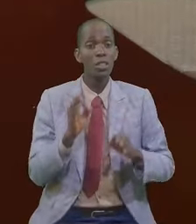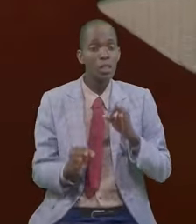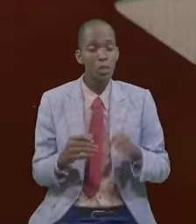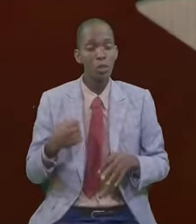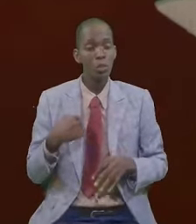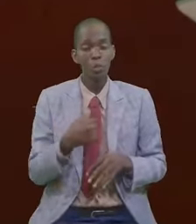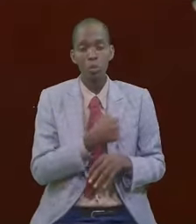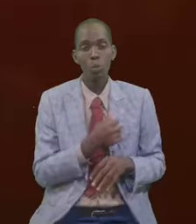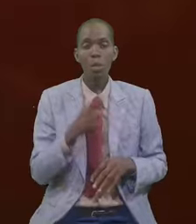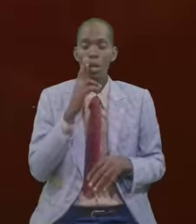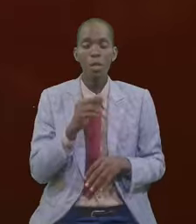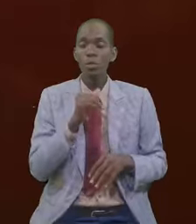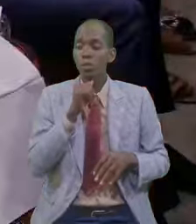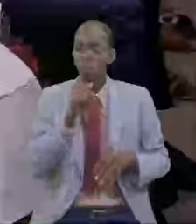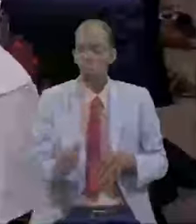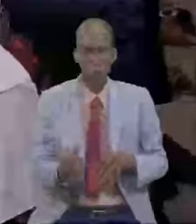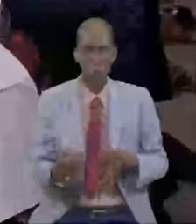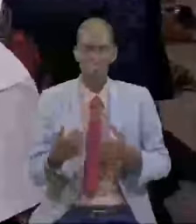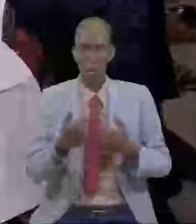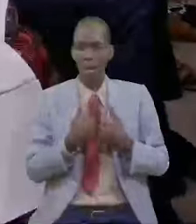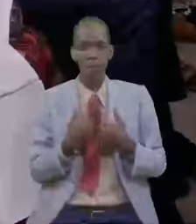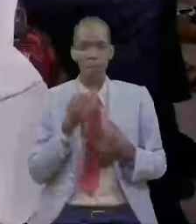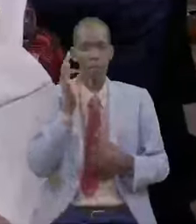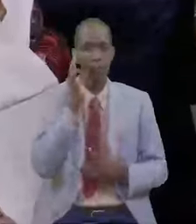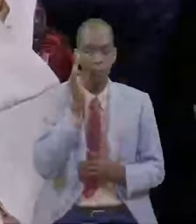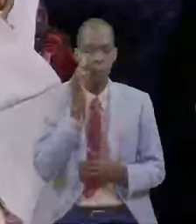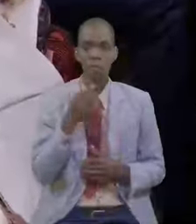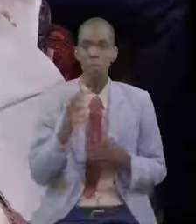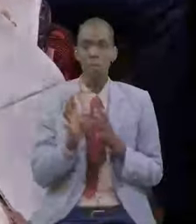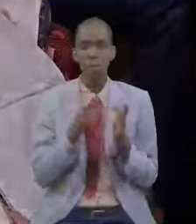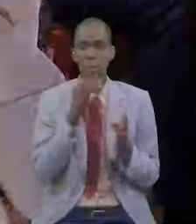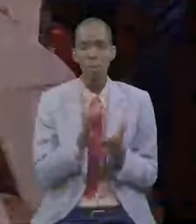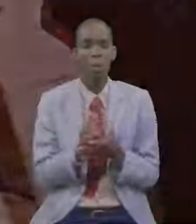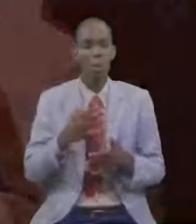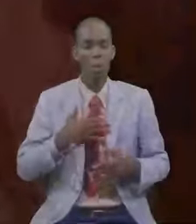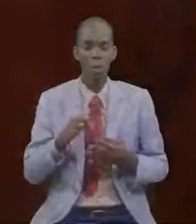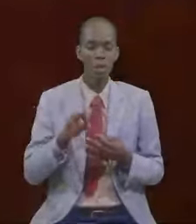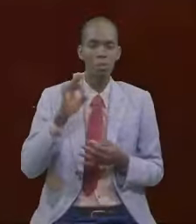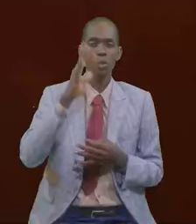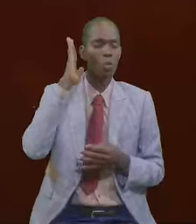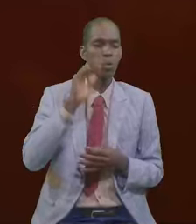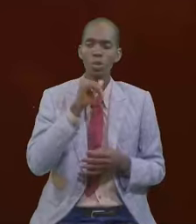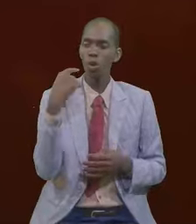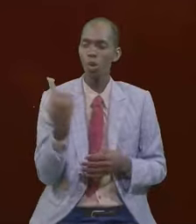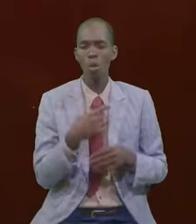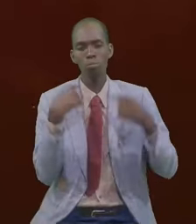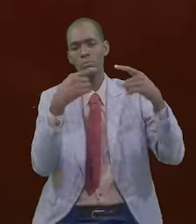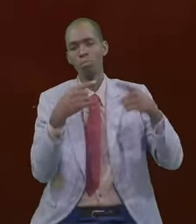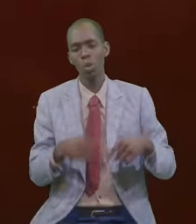infiniment, parlant. Mais il dit que mon esprit ne va pas rester toujours, ne va